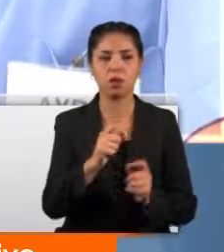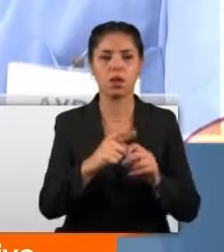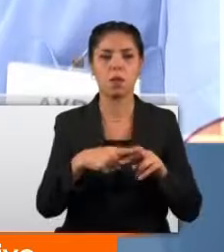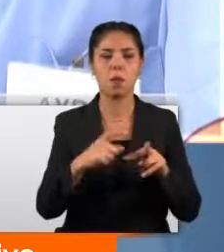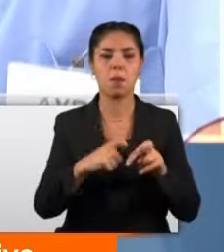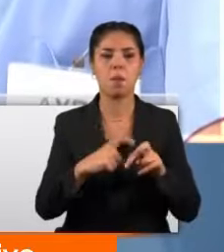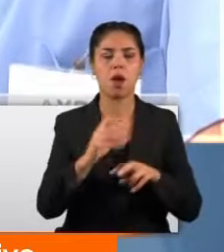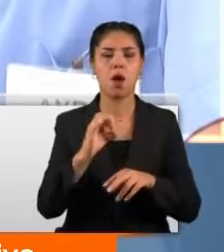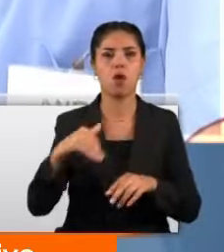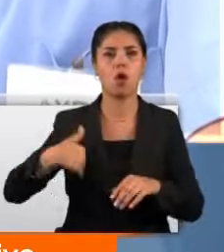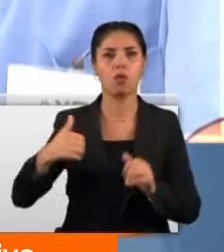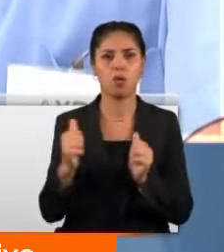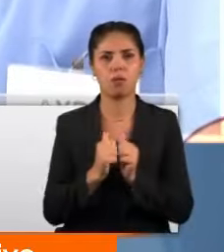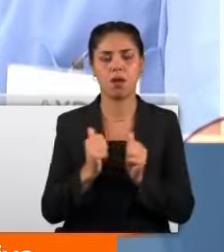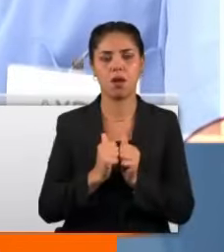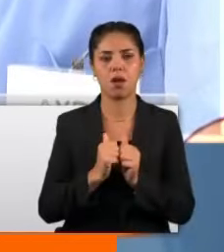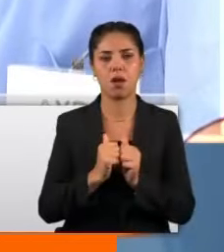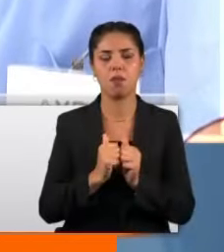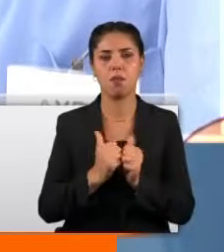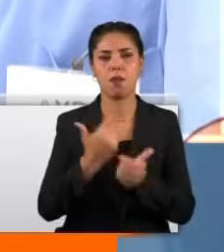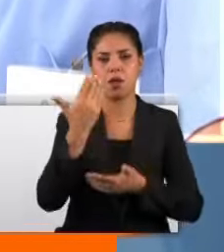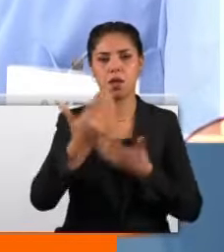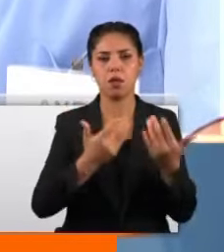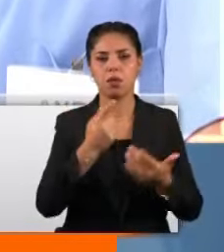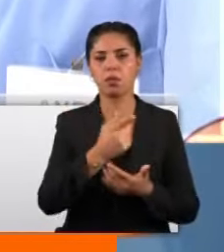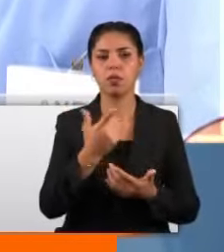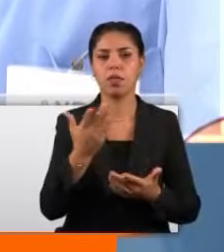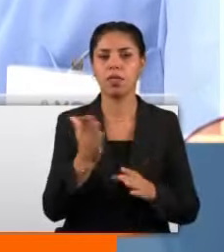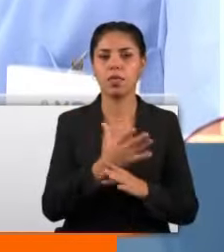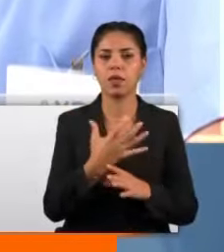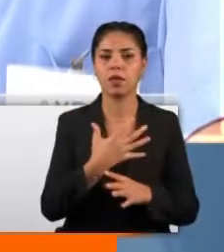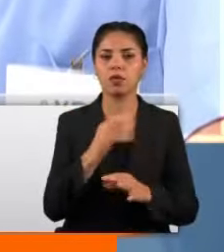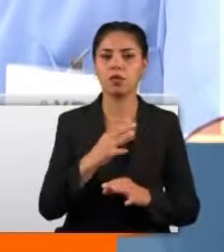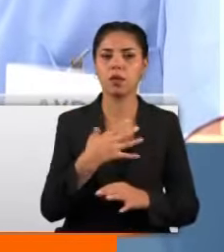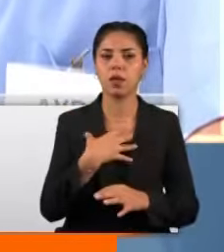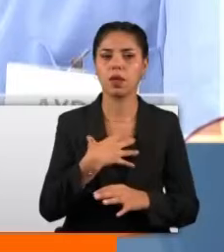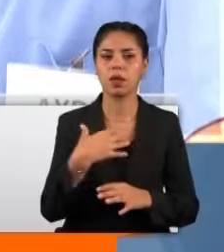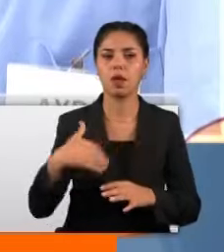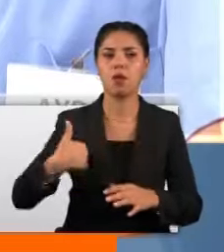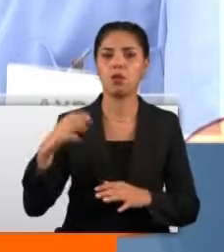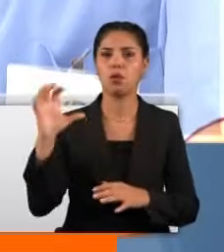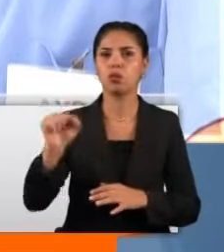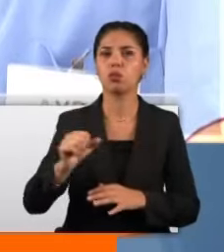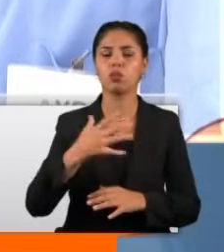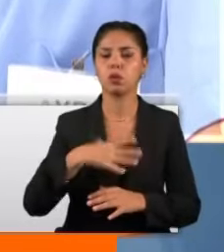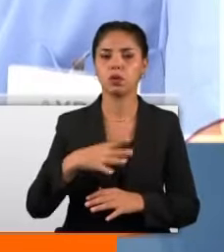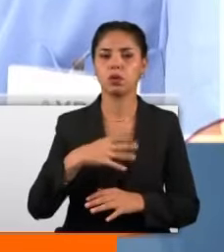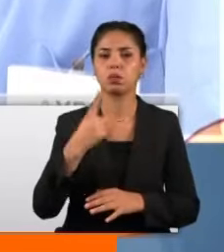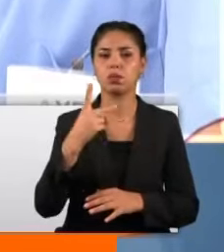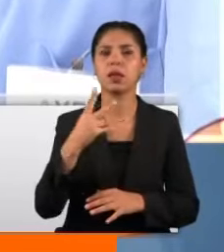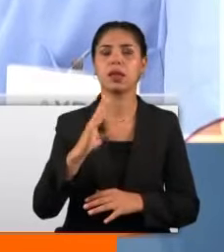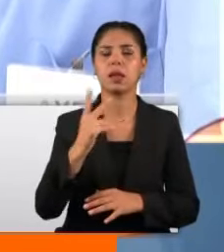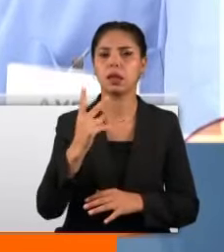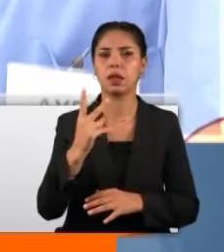avukat eşliğinde vermişsin de. Evet. Ama neden mesela şimdi kendine bir avukat tutmaya ihtiyacı hissettin? Üstelik bir değil iki